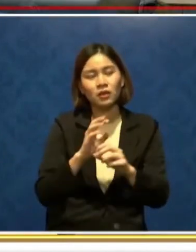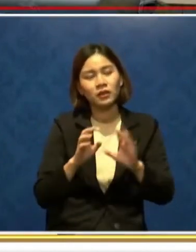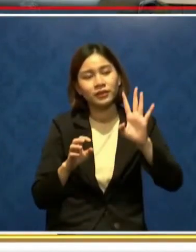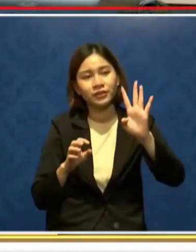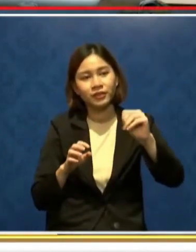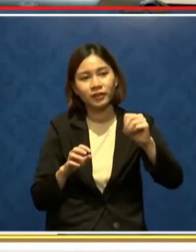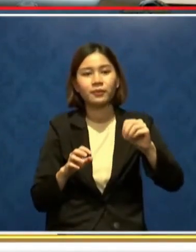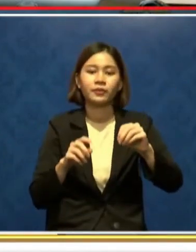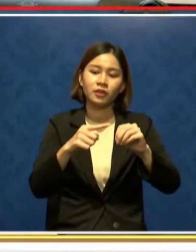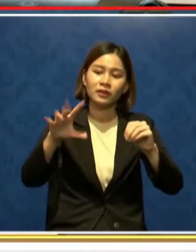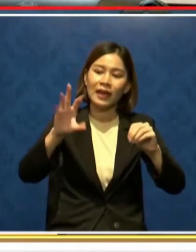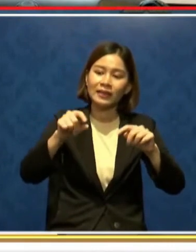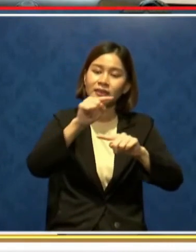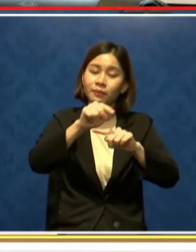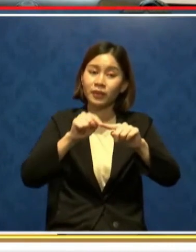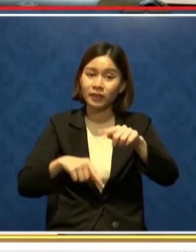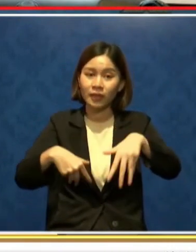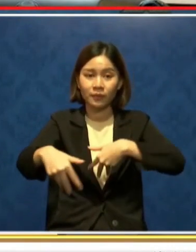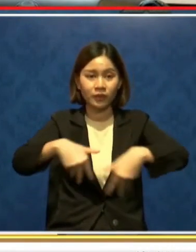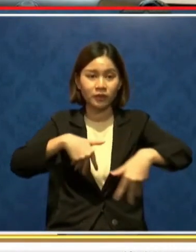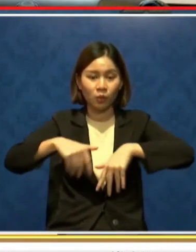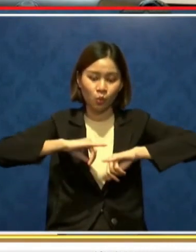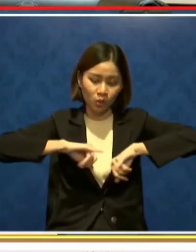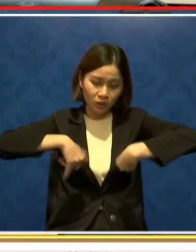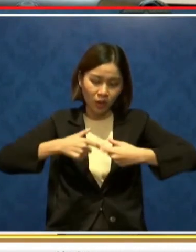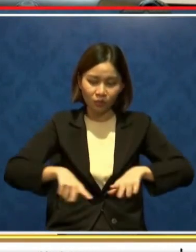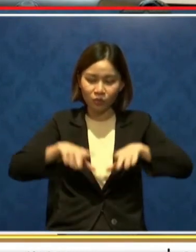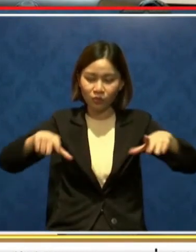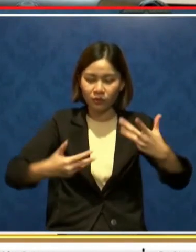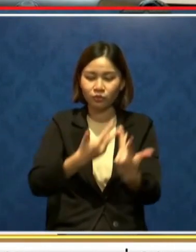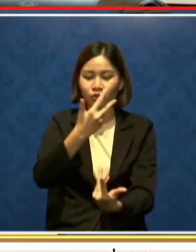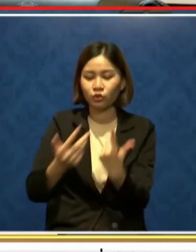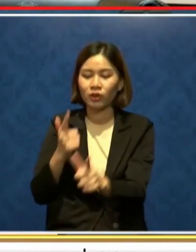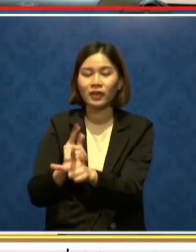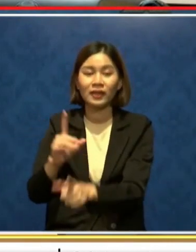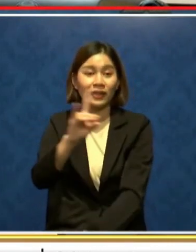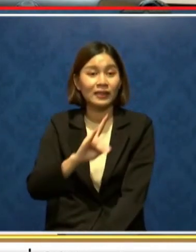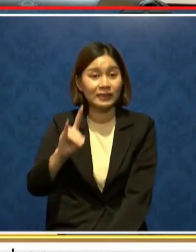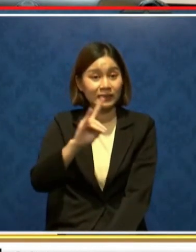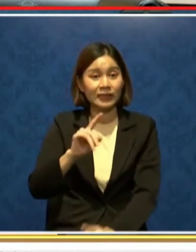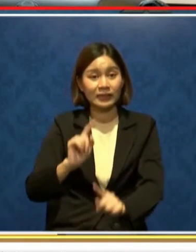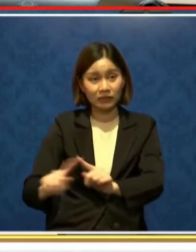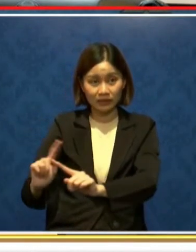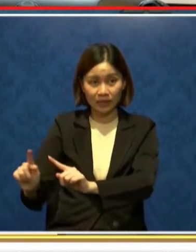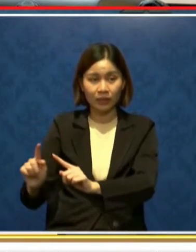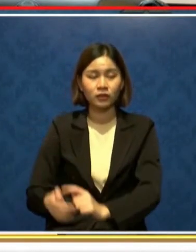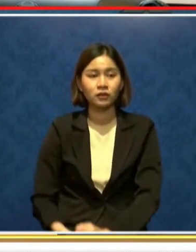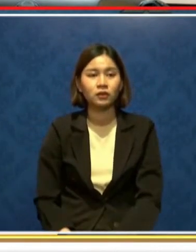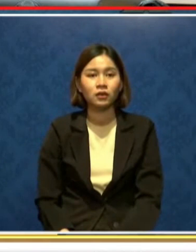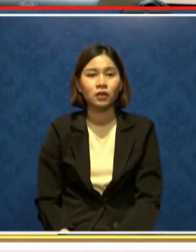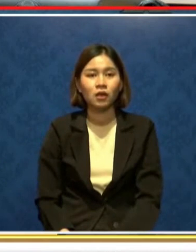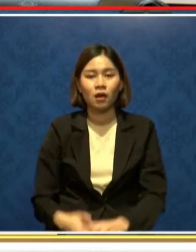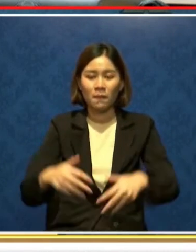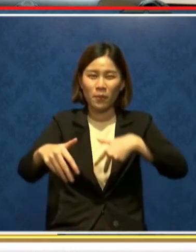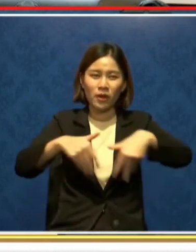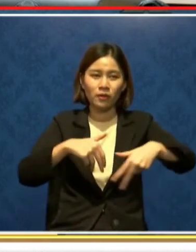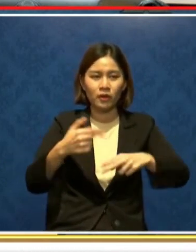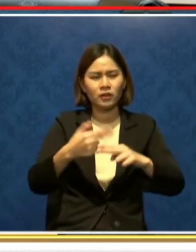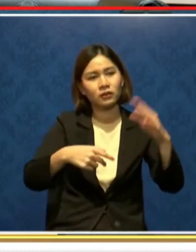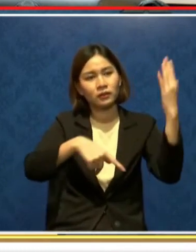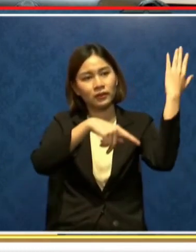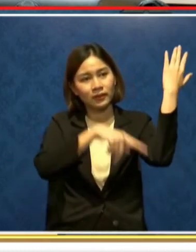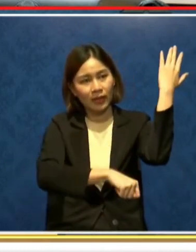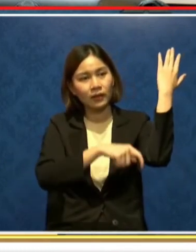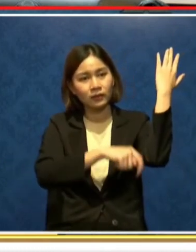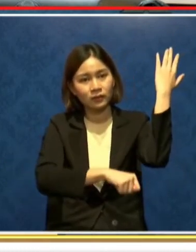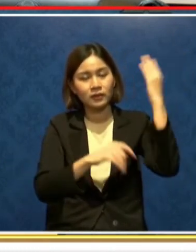ที่พี่น้องประชาชนได้ถือครองในทุ่งเลี้ยงสัตว์มีพี่น้องชาวอ่าชาวตรังนะ